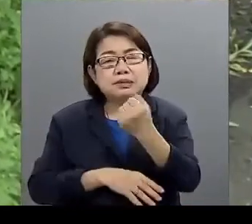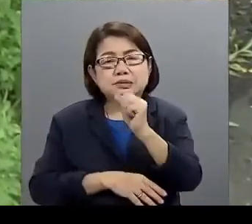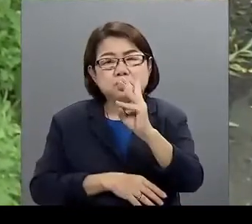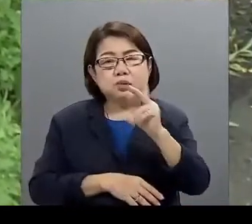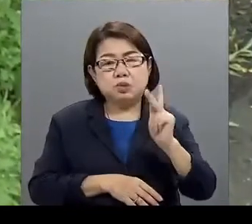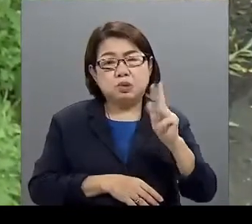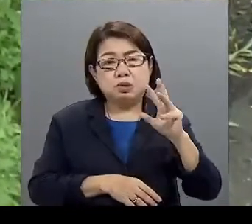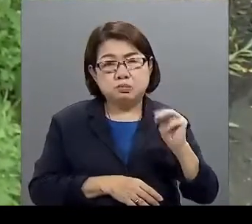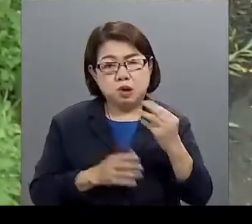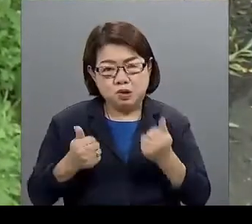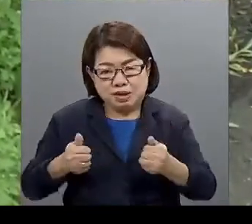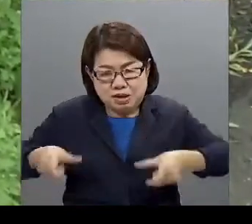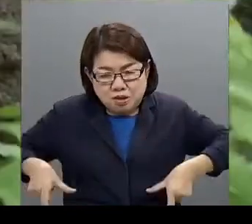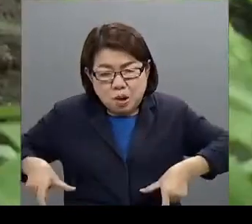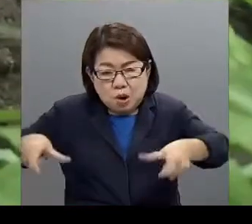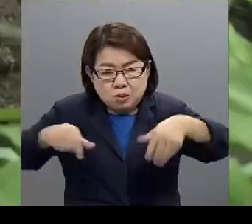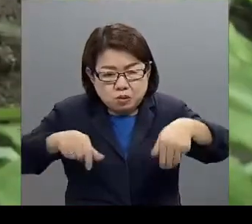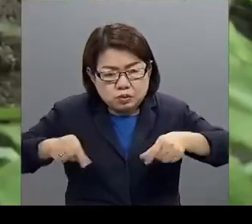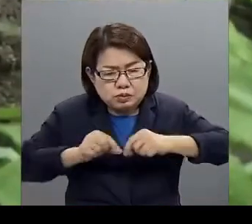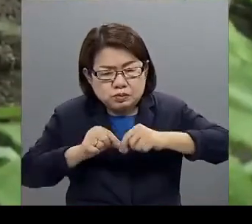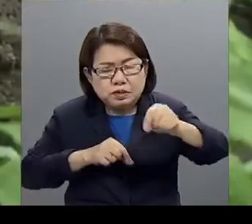กิโลเมตรล่าสุดขุดลอกร่องน้ำไปแล้ว 9กิโลเมตรคาดว่าจะแล้วเสร็จในเดือนตุลาคมจากนั้นก็จะกลับมาทำกิจกรรมที่จุดเริ่มต้นใหม่อีกครั้งโดยทั้งหมดตั้งปณิธานไว้ว่าจะทำจนกว่าจะไม่มีแรง